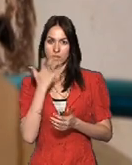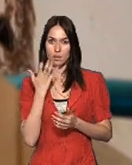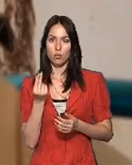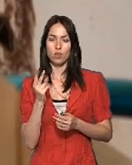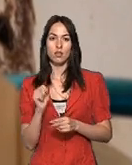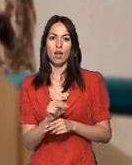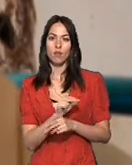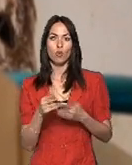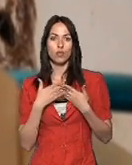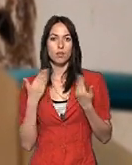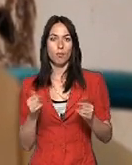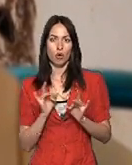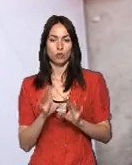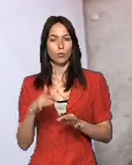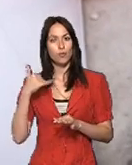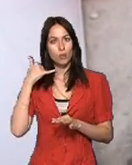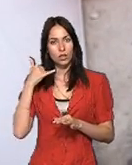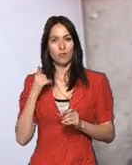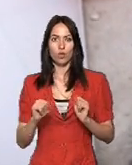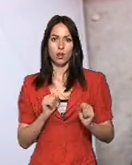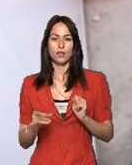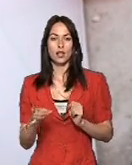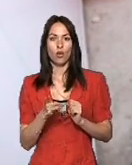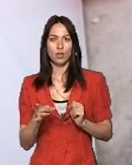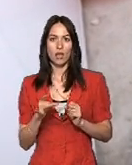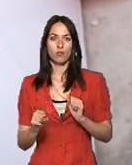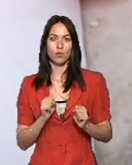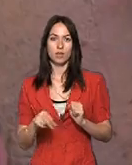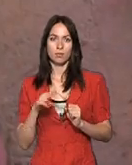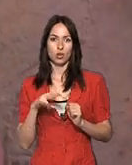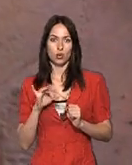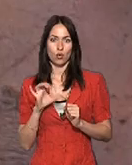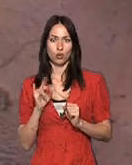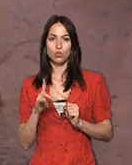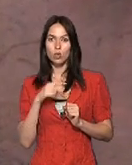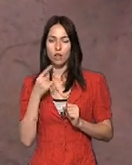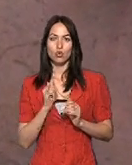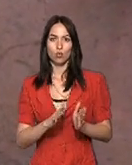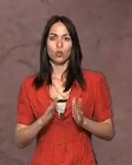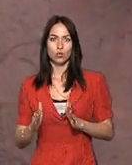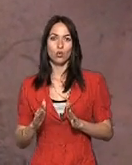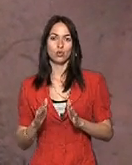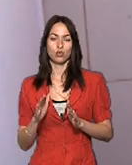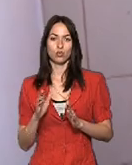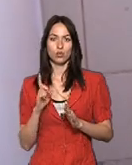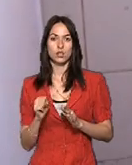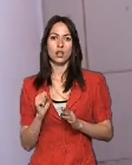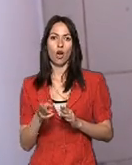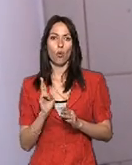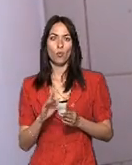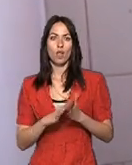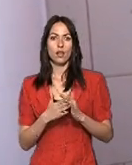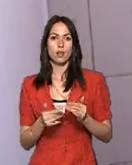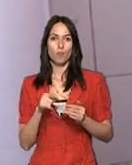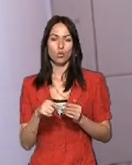грошей на ремонт немає, розповів телефоном керівник регіонального управління Дмитро Лисун. Каже, у гуртожитку борг за комунальні послуги –